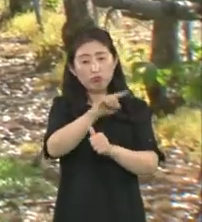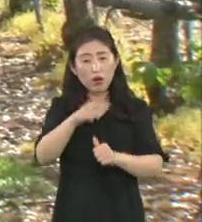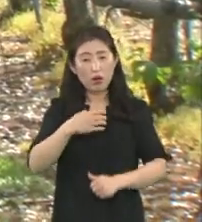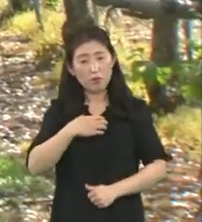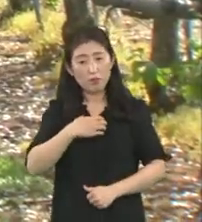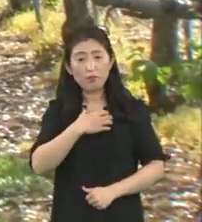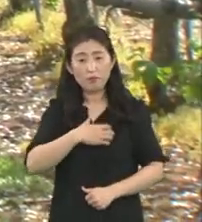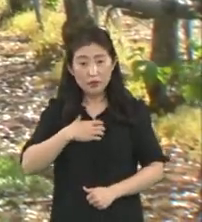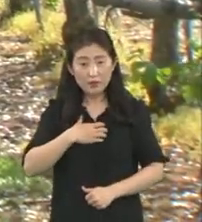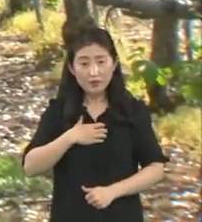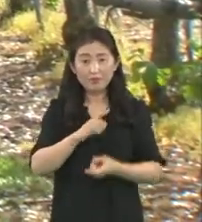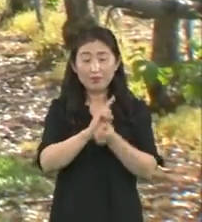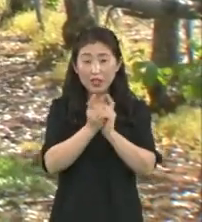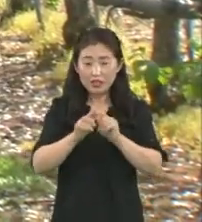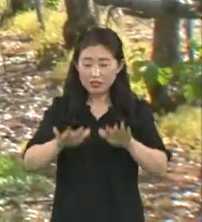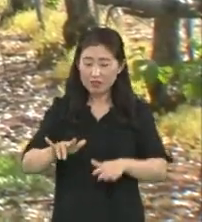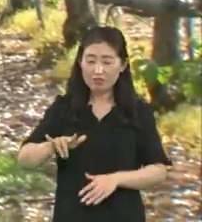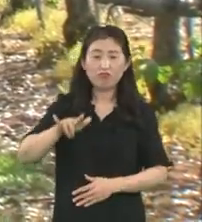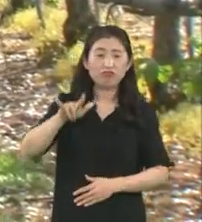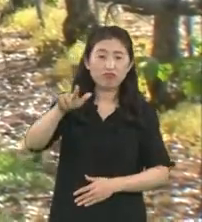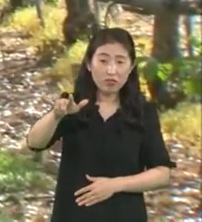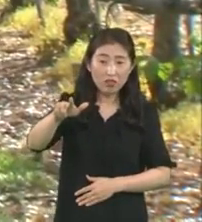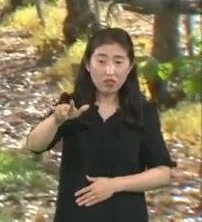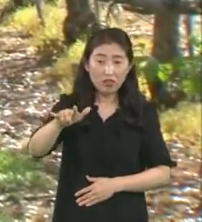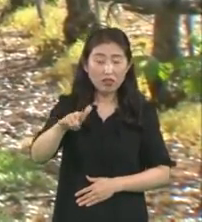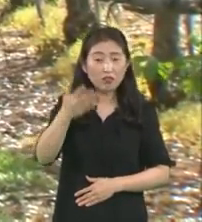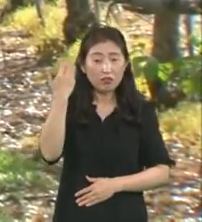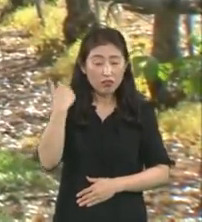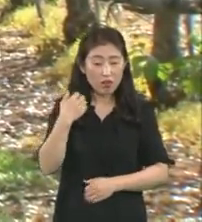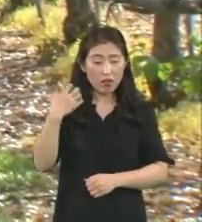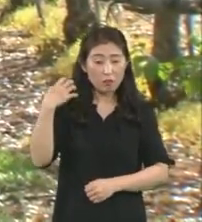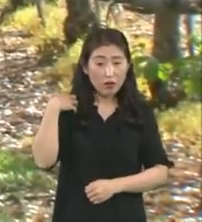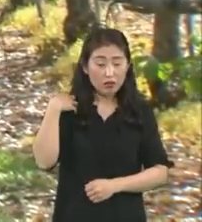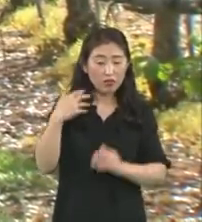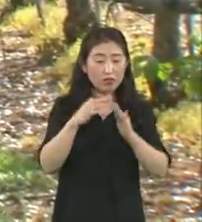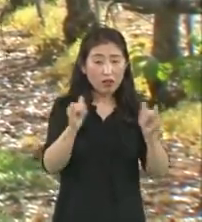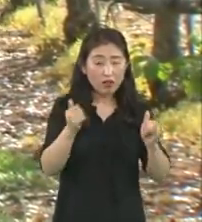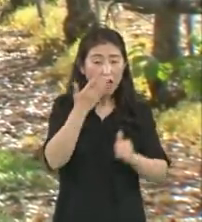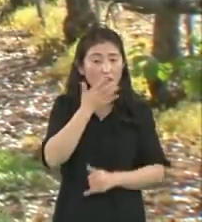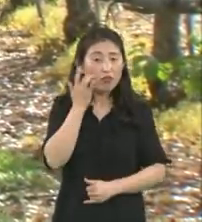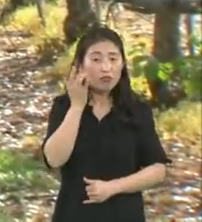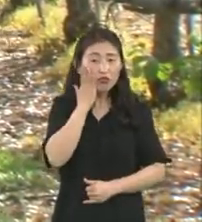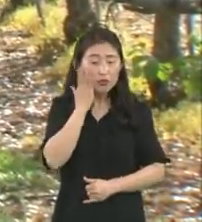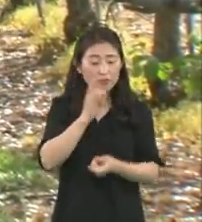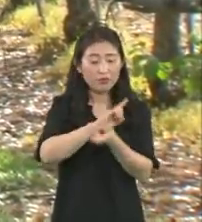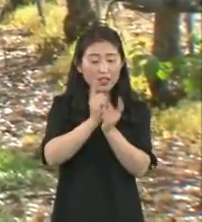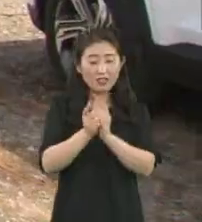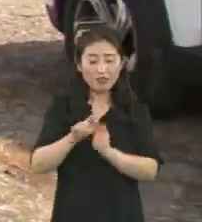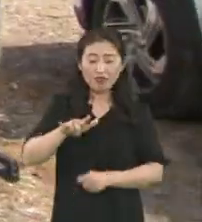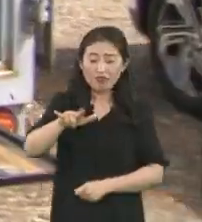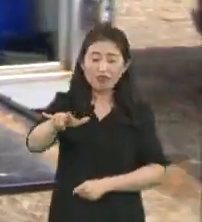과수원에 드론이 등장했습니다. 기존에 사람이나 꿀벌이 하던 수분 작업을 이제는 드론이 대신 맡아하게 되는